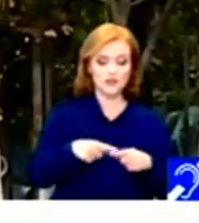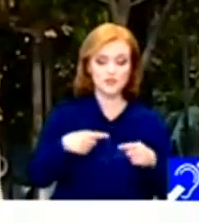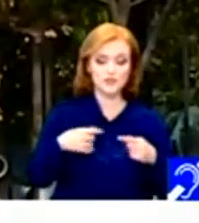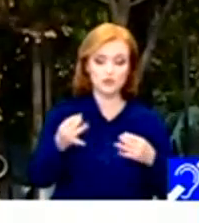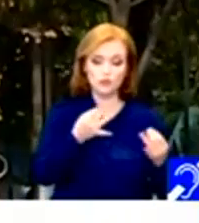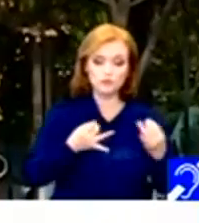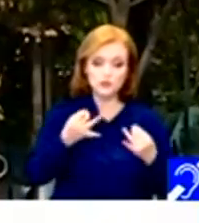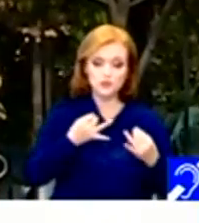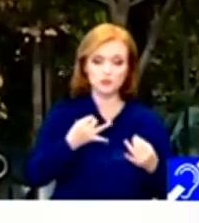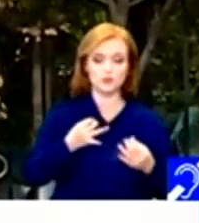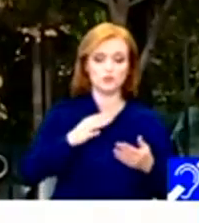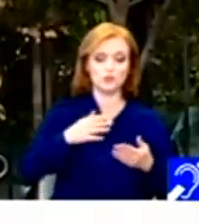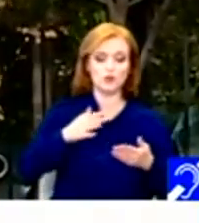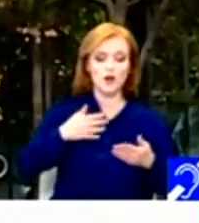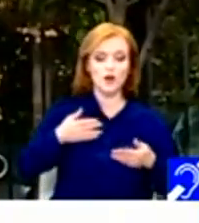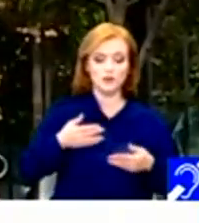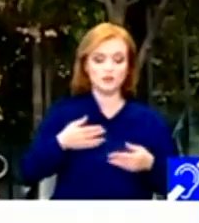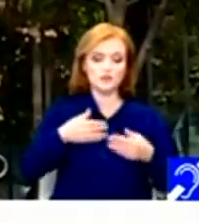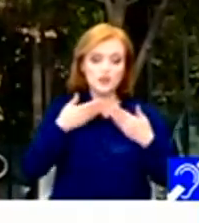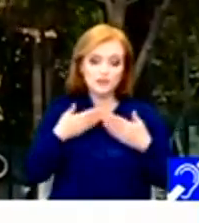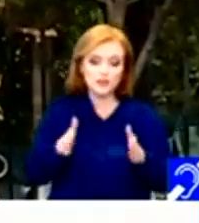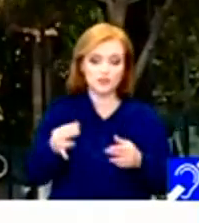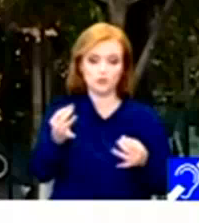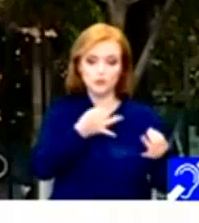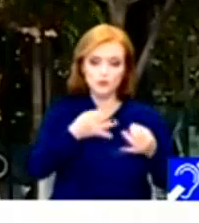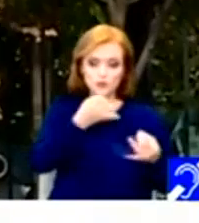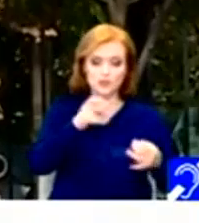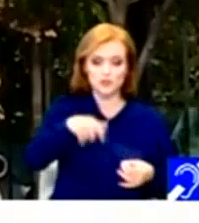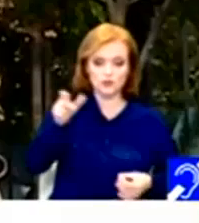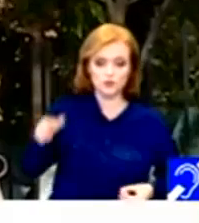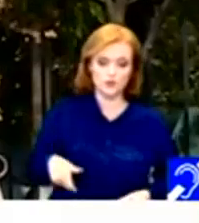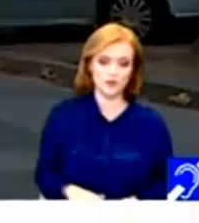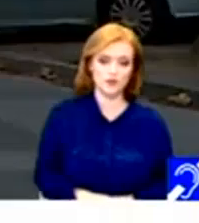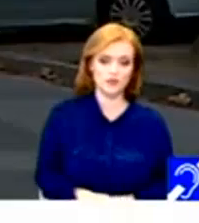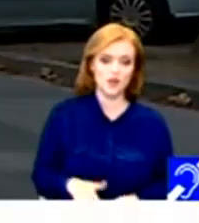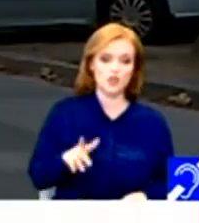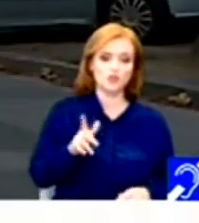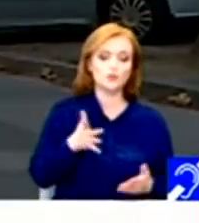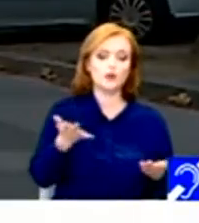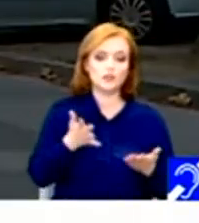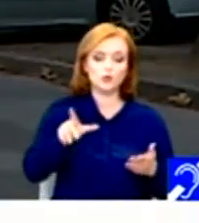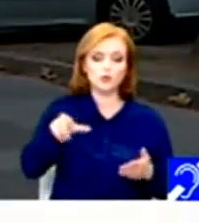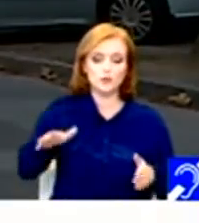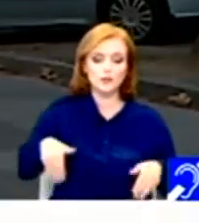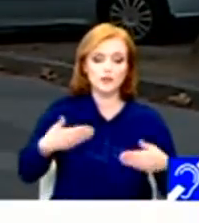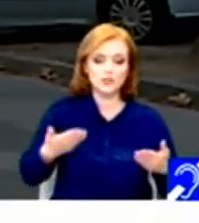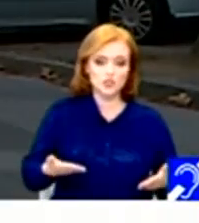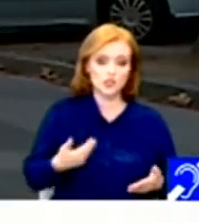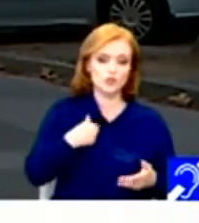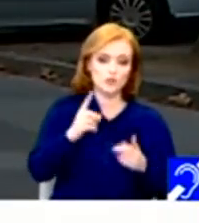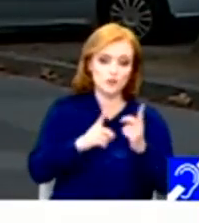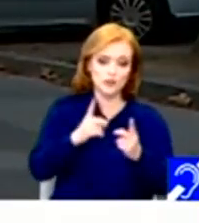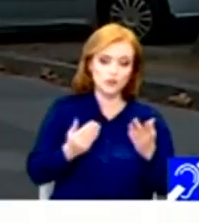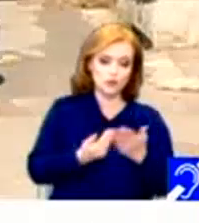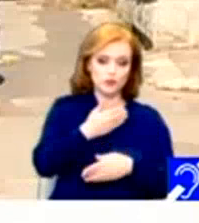cu cetățenii de pe străzile respective pentru a ține cont de cererile lor. Este vorba despre străzile Vasile Alexandri, Constantin Negruții,